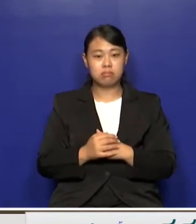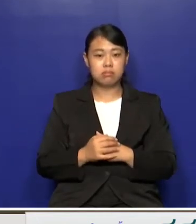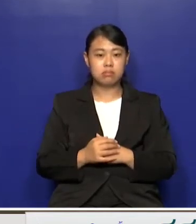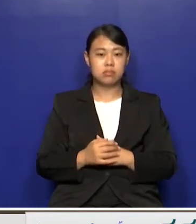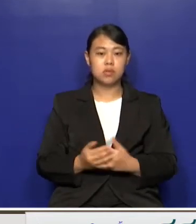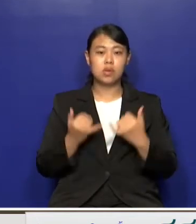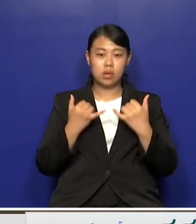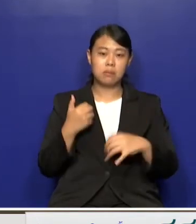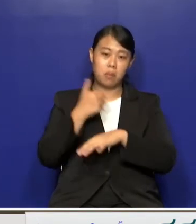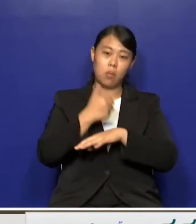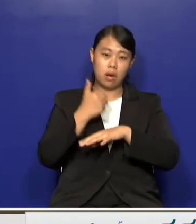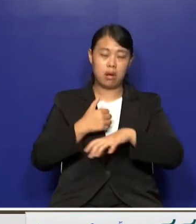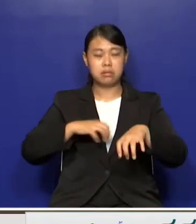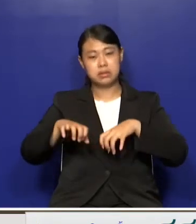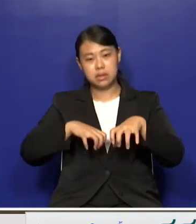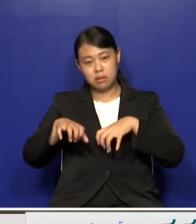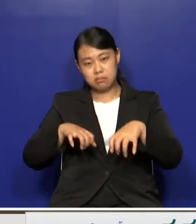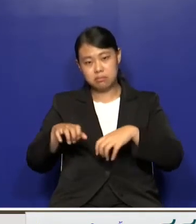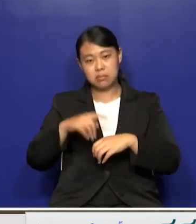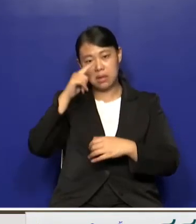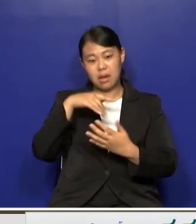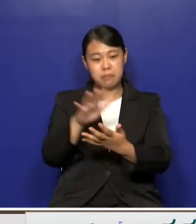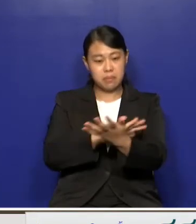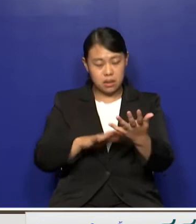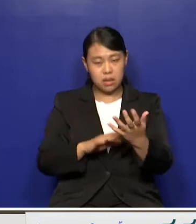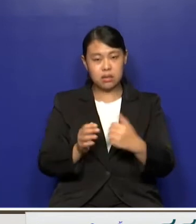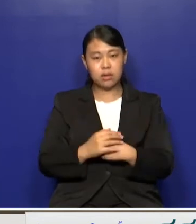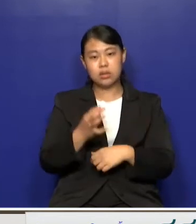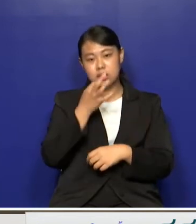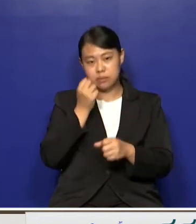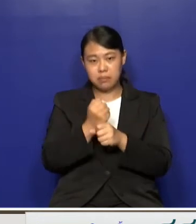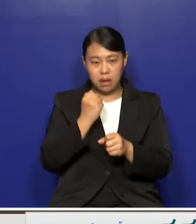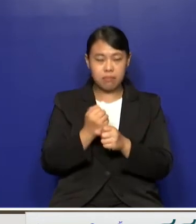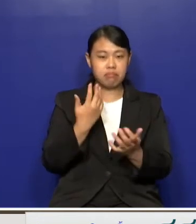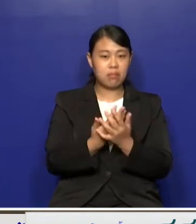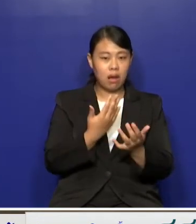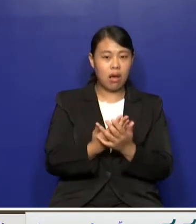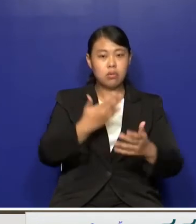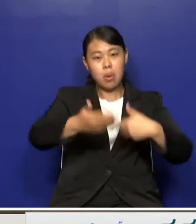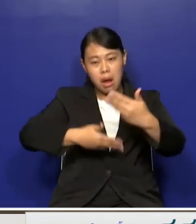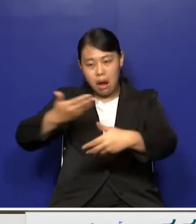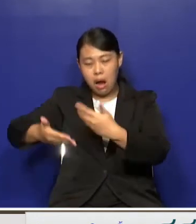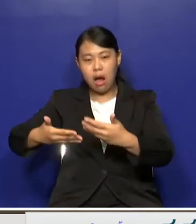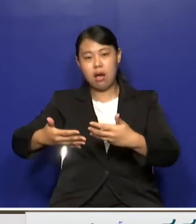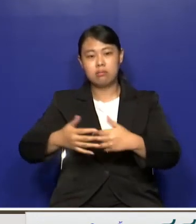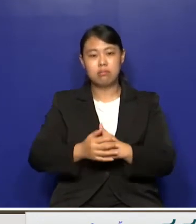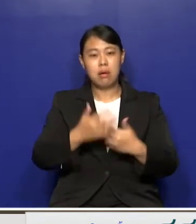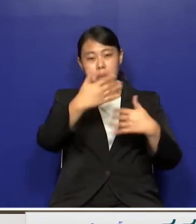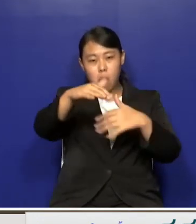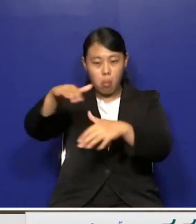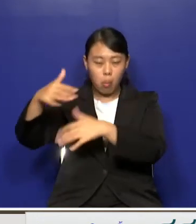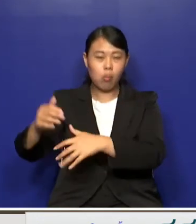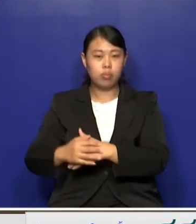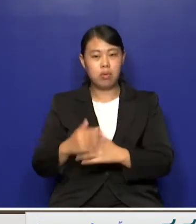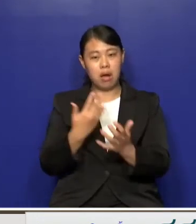หารประเทศมีหน้าที่ต้องธรมหากินต้องหาเงินเข้ประเทศต้ขายสงค้าละบายออกไปต่างประเทศเพื่